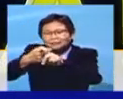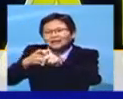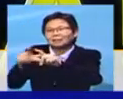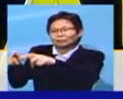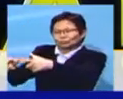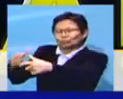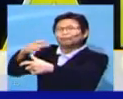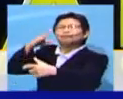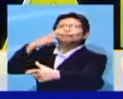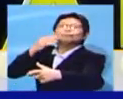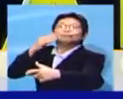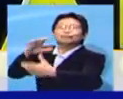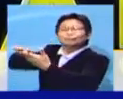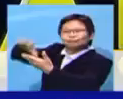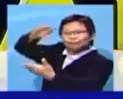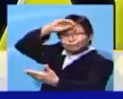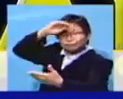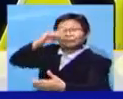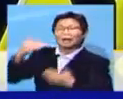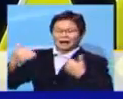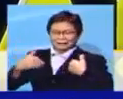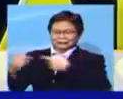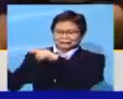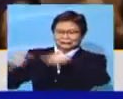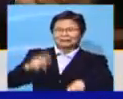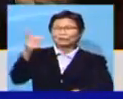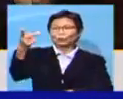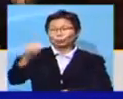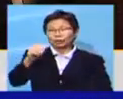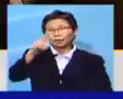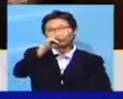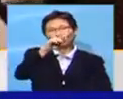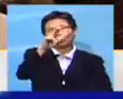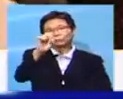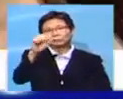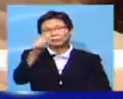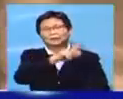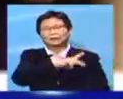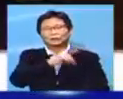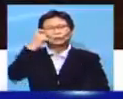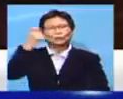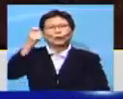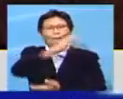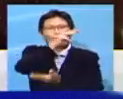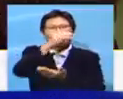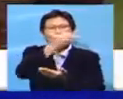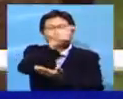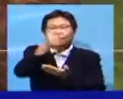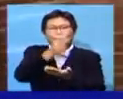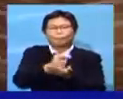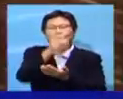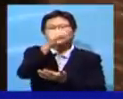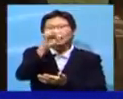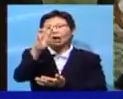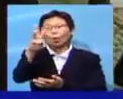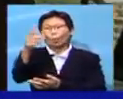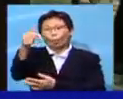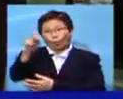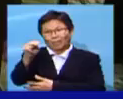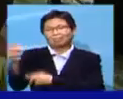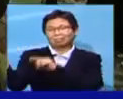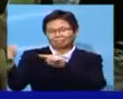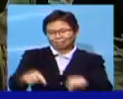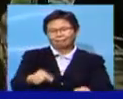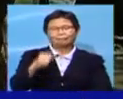berpengalaman hadir sama ketua menteri dat seri Musa aman dan ketuaus perbendaraan Tan Sri drw